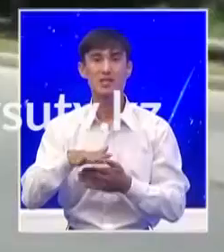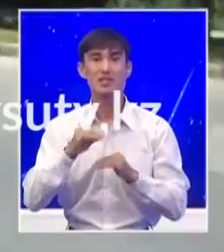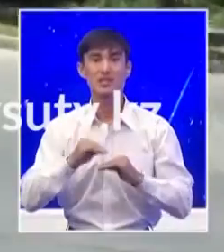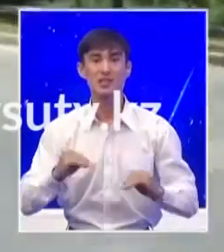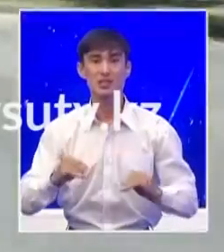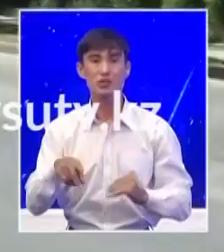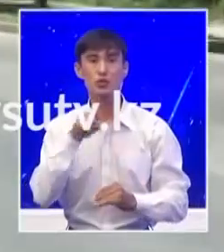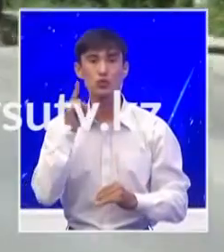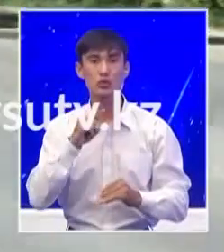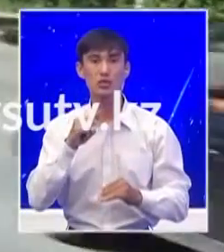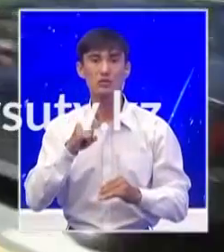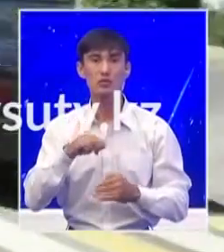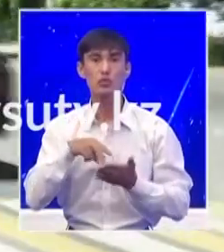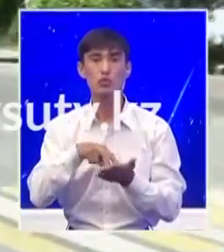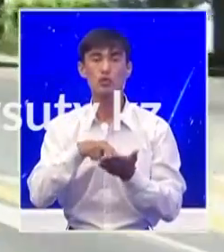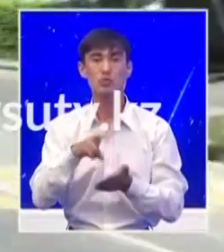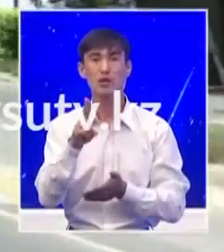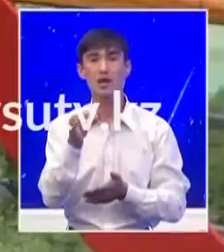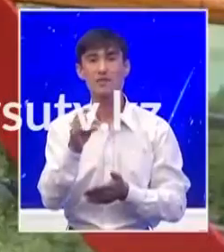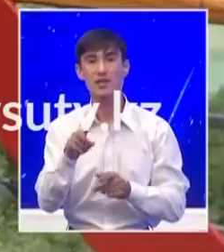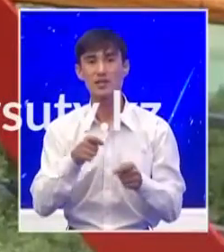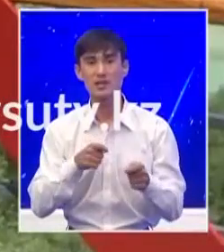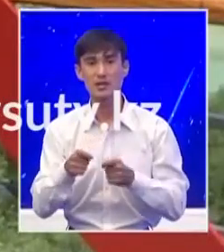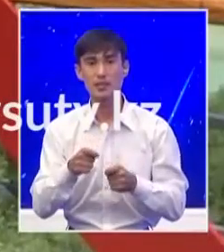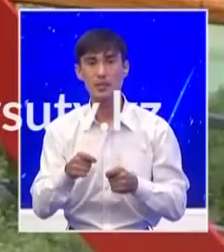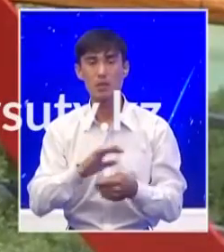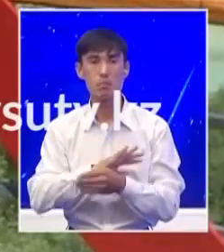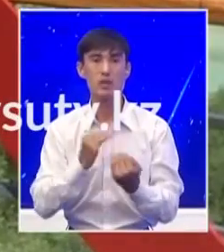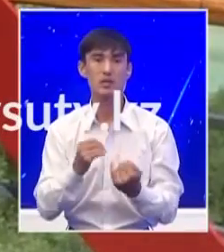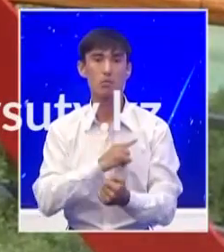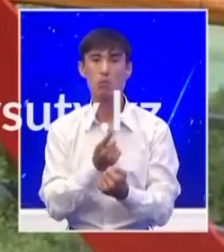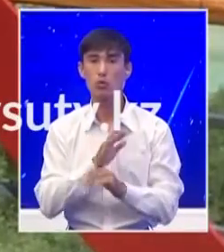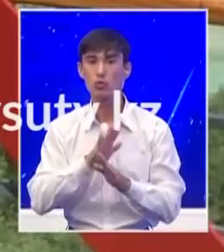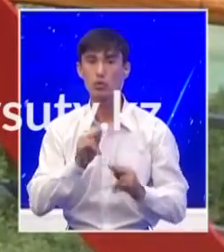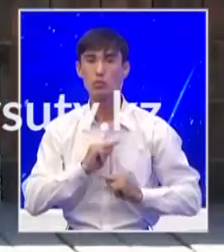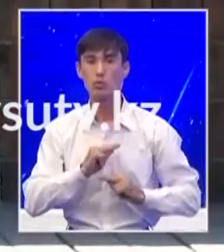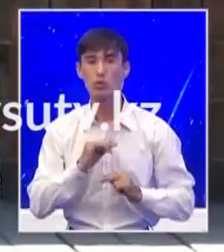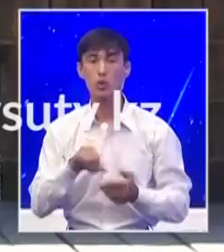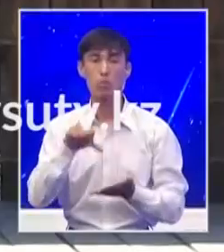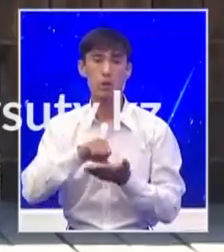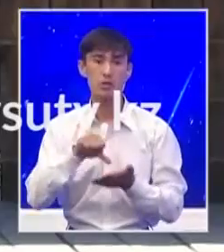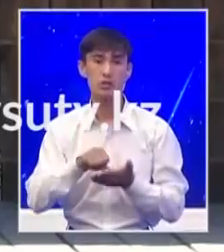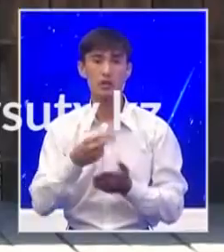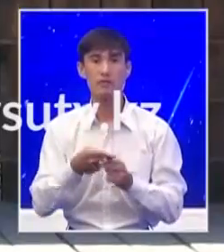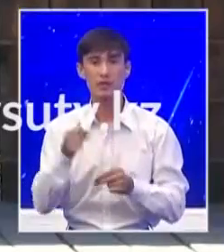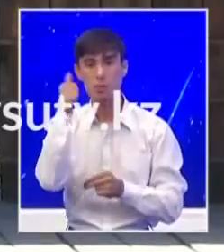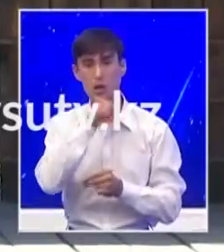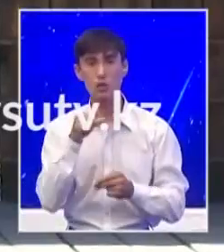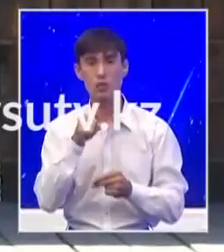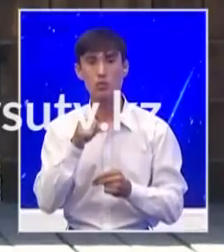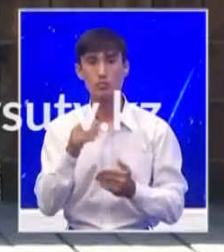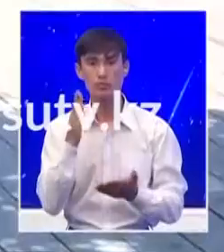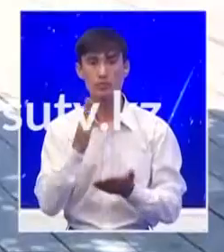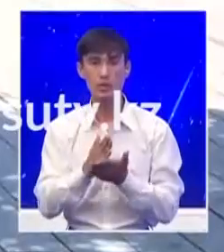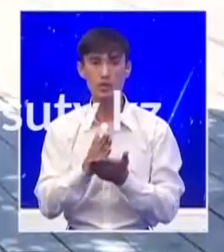детско-юношеского туризма и краеведения. И хотя в связи с пандемией работают они не в полную мощь, однако посещаемость туристами в этом году все-таки